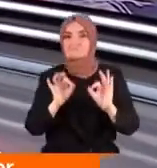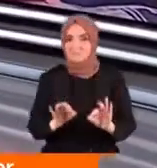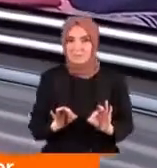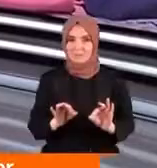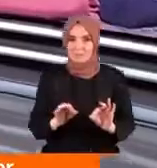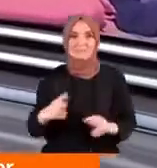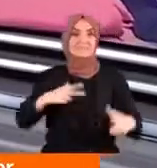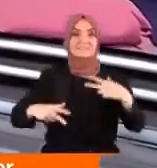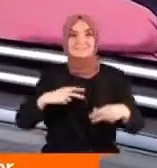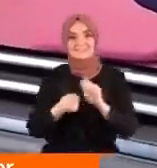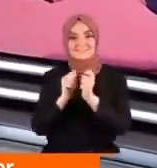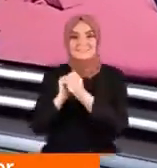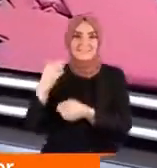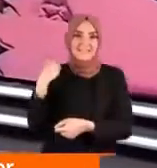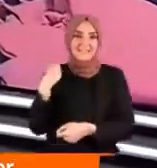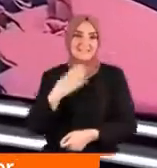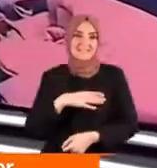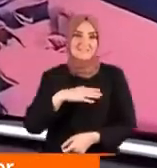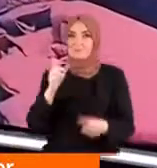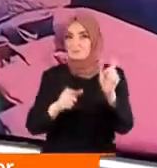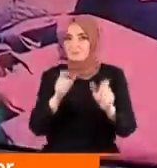ise yine pazar tezgahları oldu.